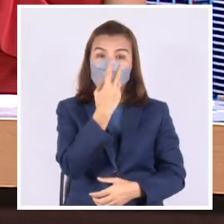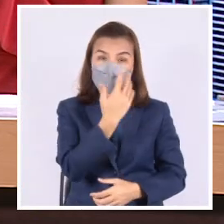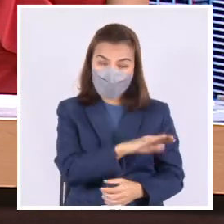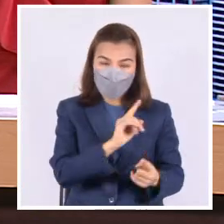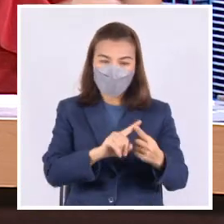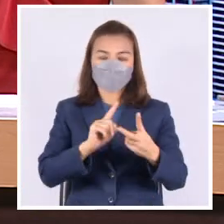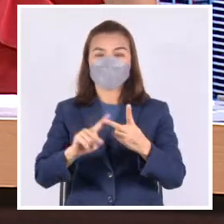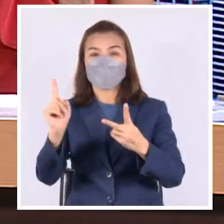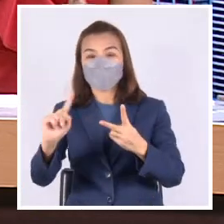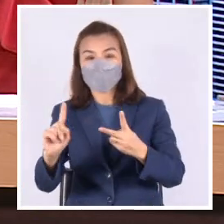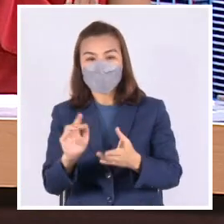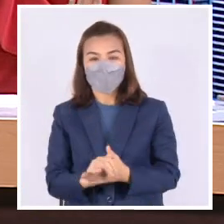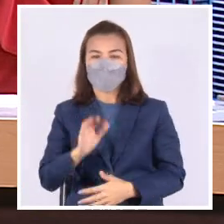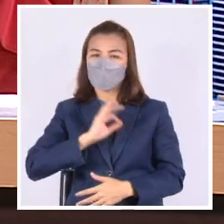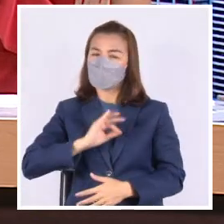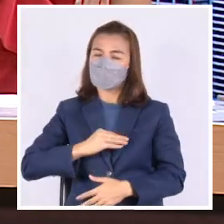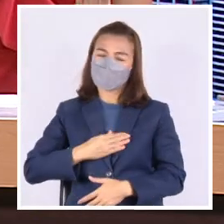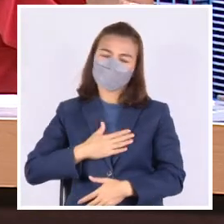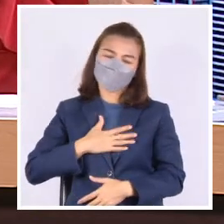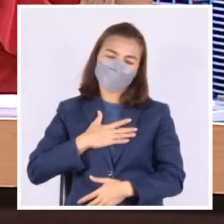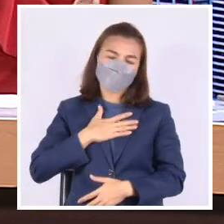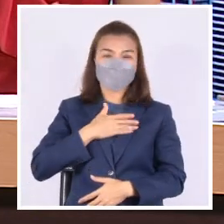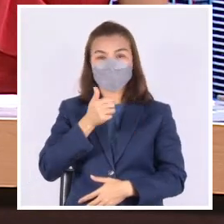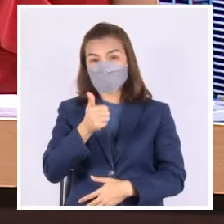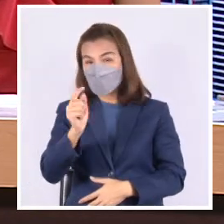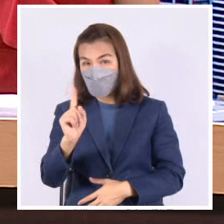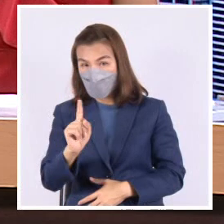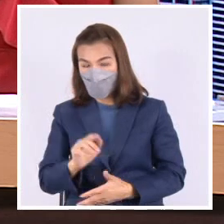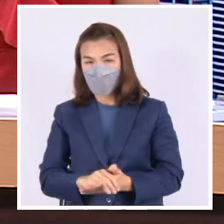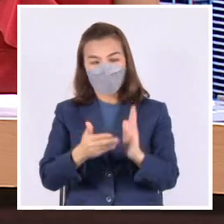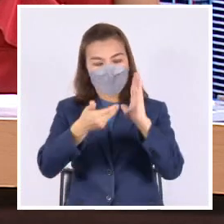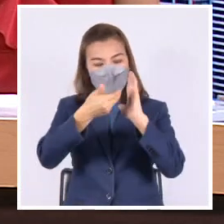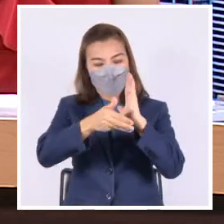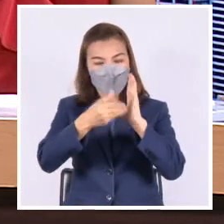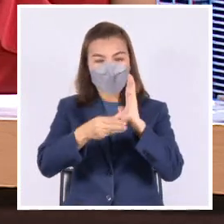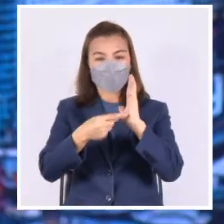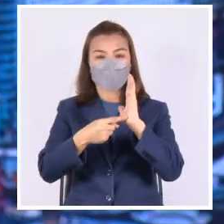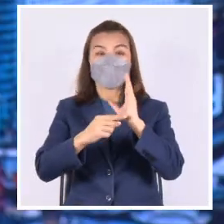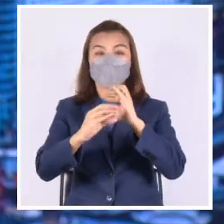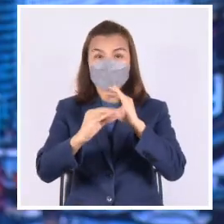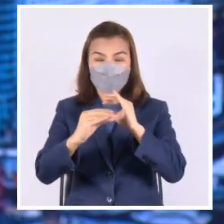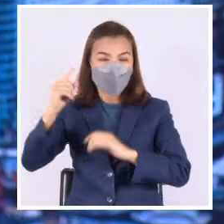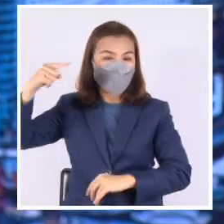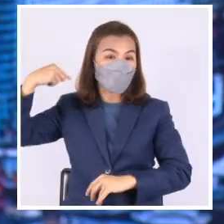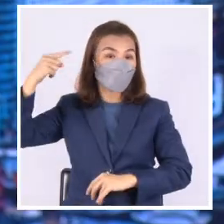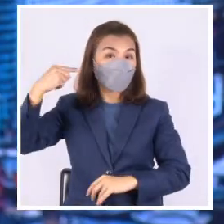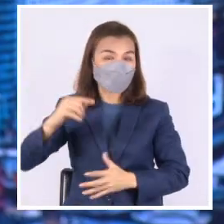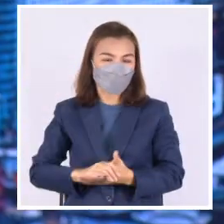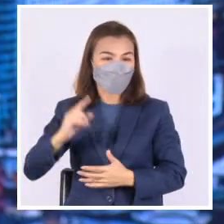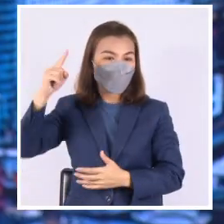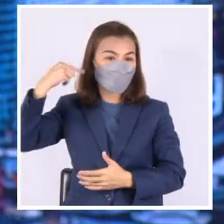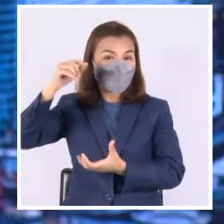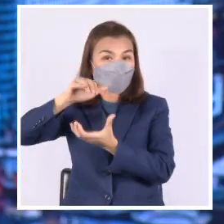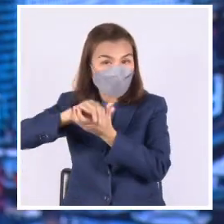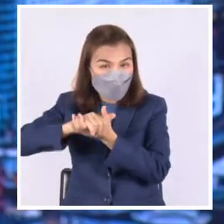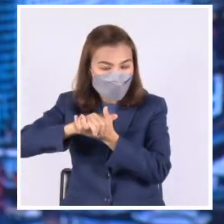คลิปที่ทำให้รู้สึกตื้นตันกันหน่อยคุณผู้ชมที่จังหวัดระยองภรรยาคนนี้เนี่ยเขาป่วยเป็นโรคมะเร็งแล้วผมร่วงอะ